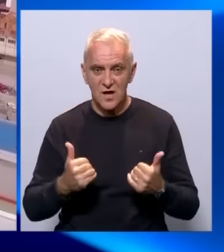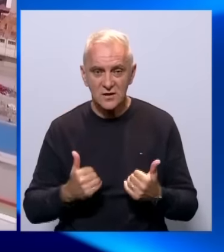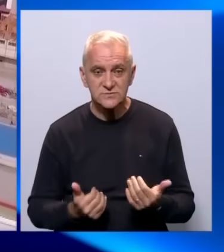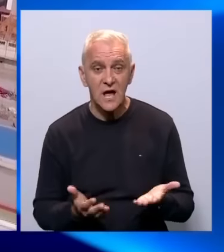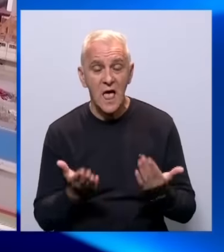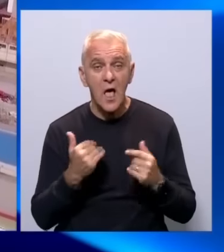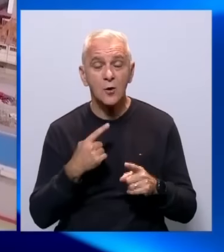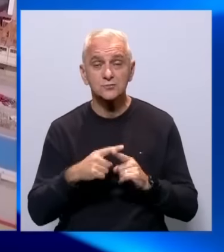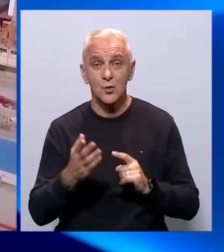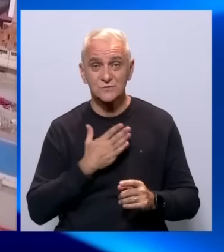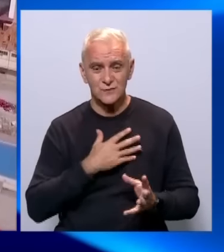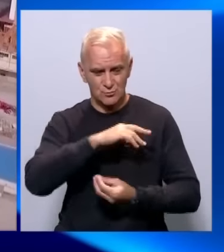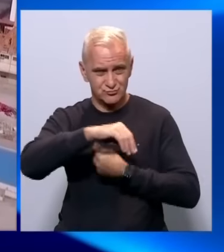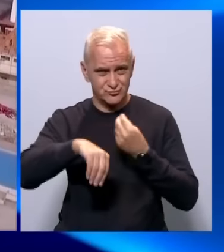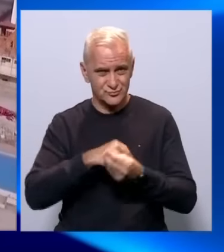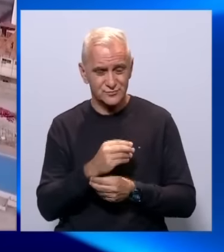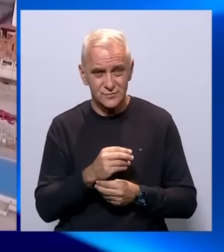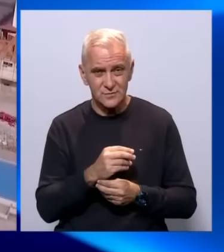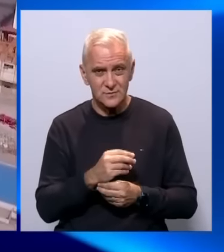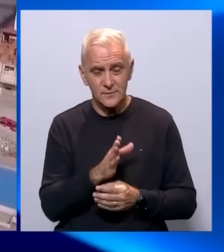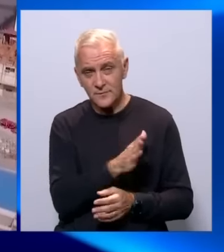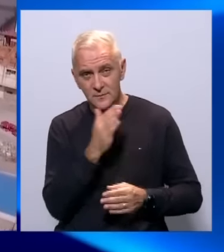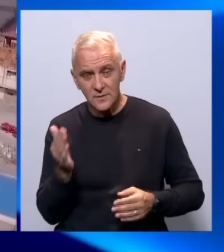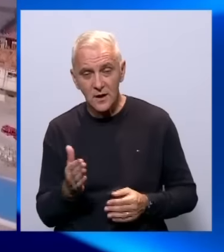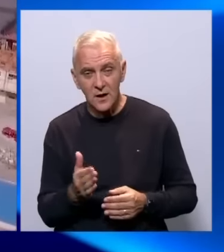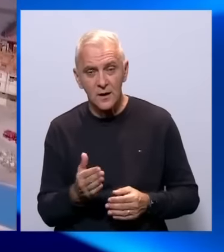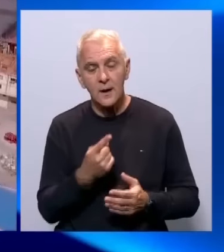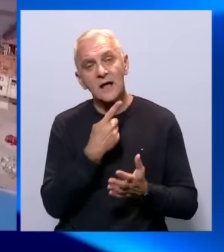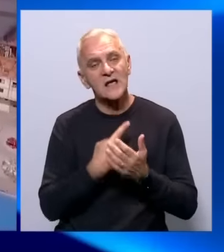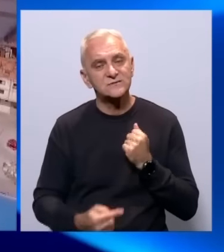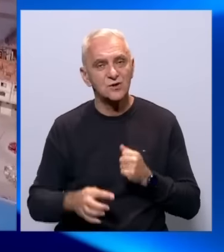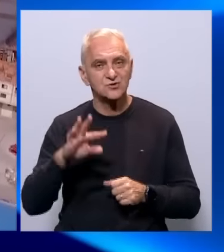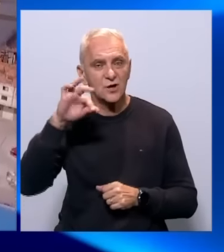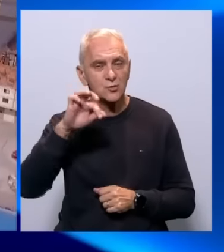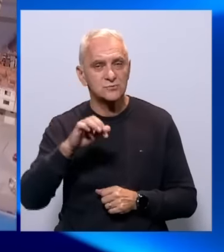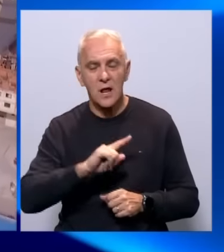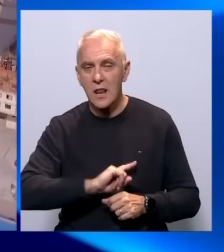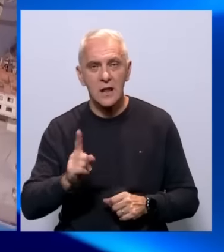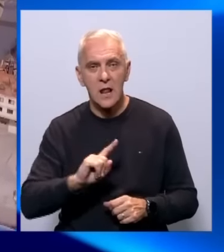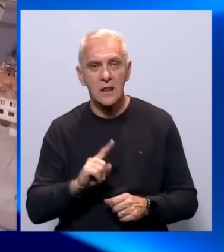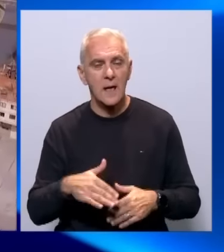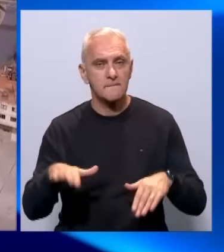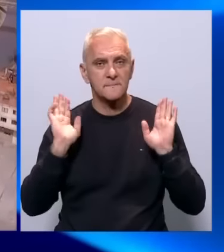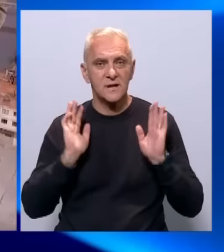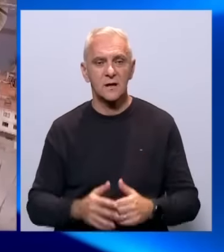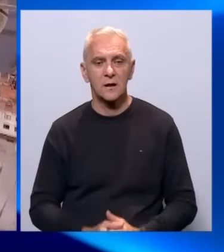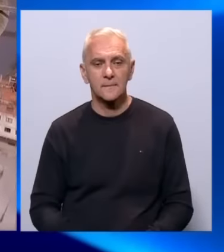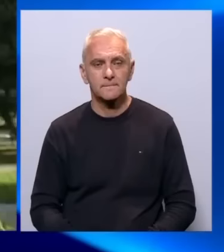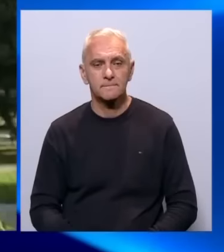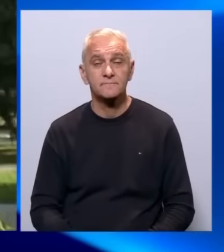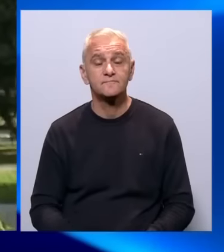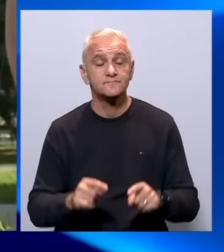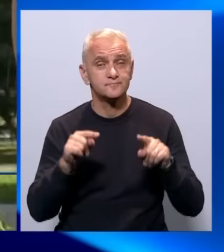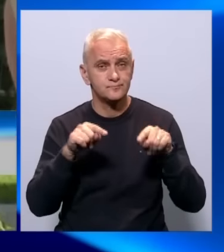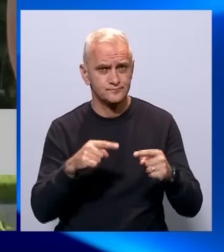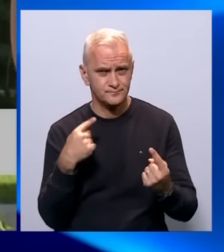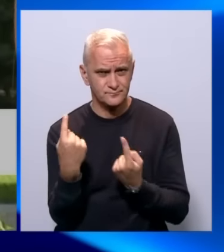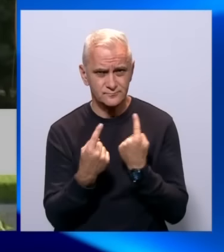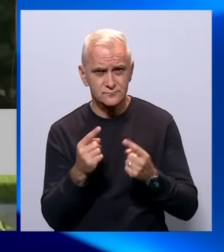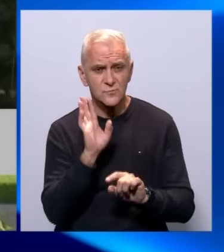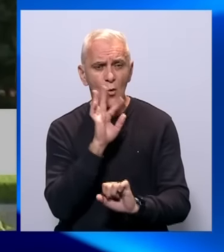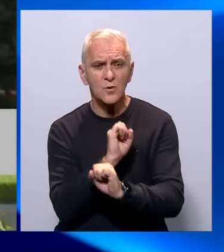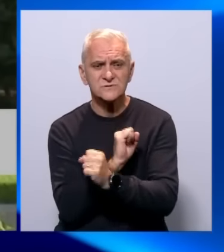je zbog svoje multinacionalne opredjeljenosti uvijek ispaštala, Tuzla se nikada nije predala. U ovakvoj situaciji gdje u Bosni i